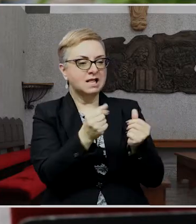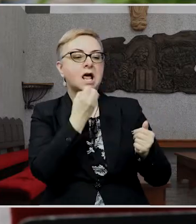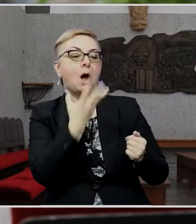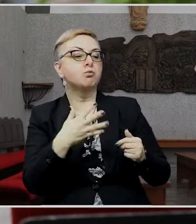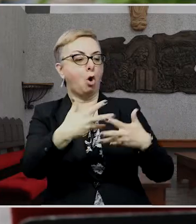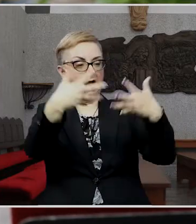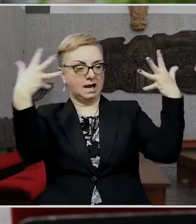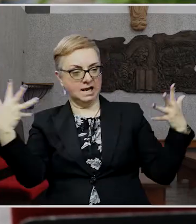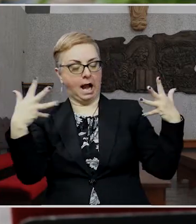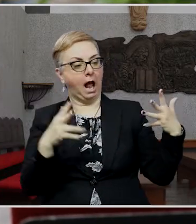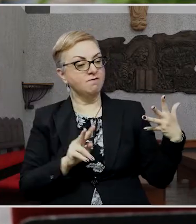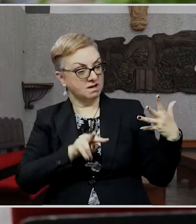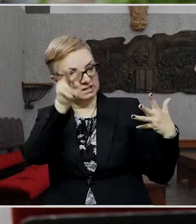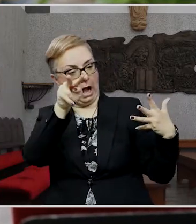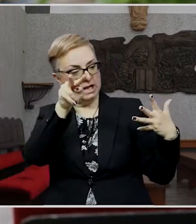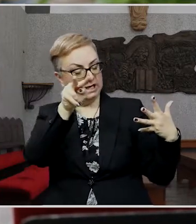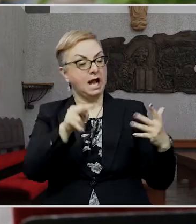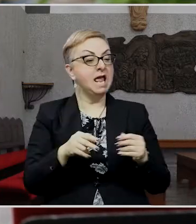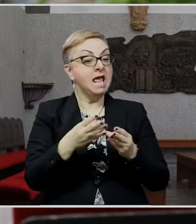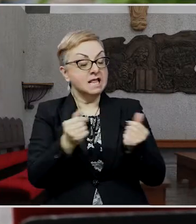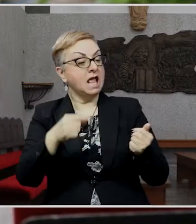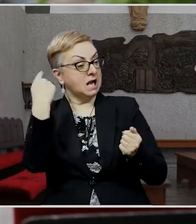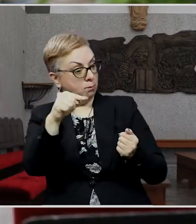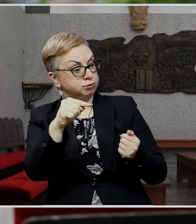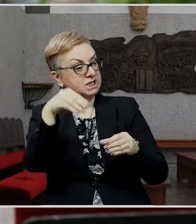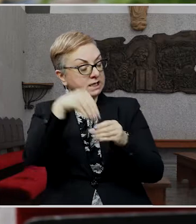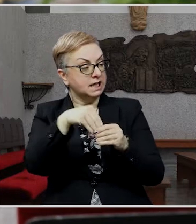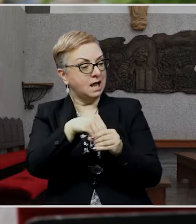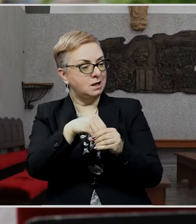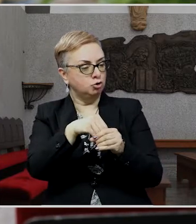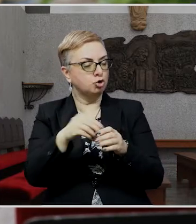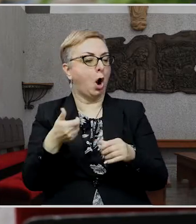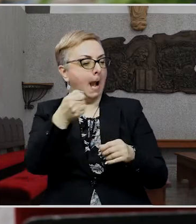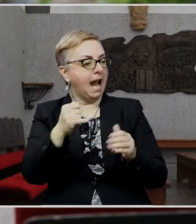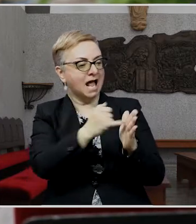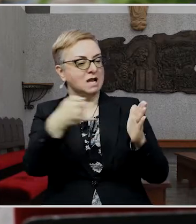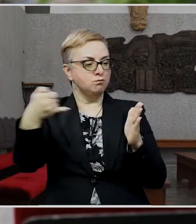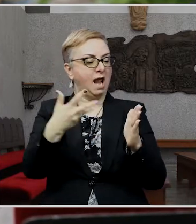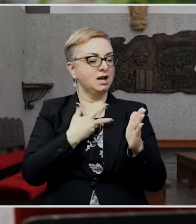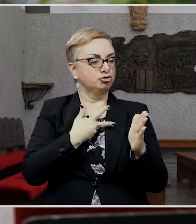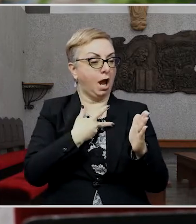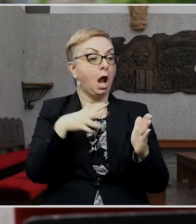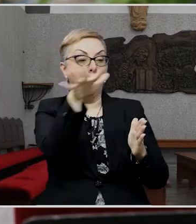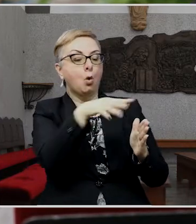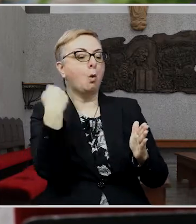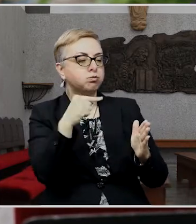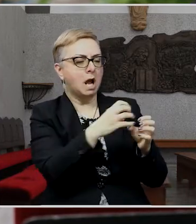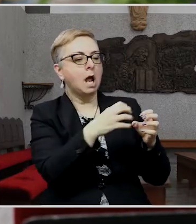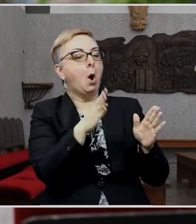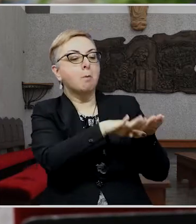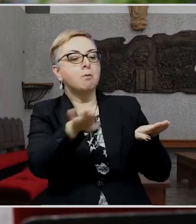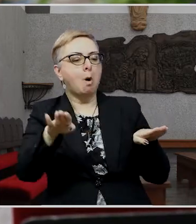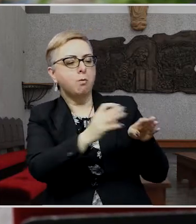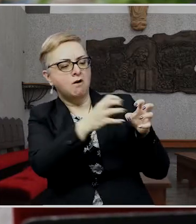vasta a una terra dove scorre latte e miele nel luogo del cananeo dell'it